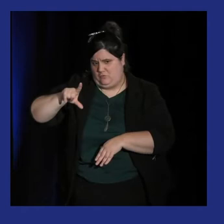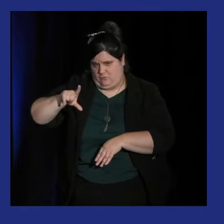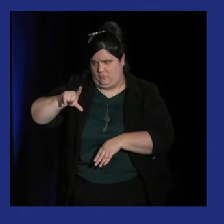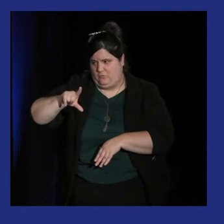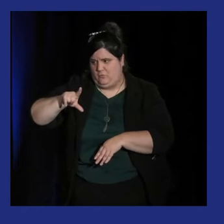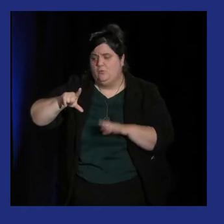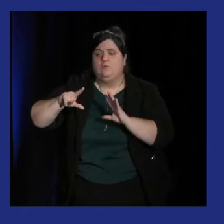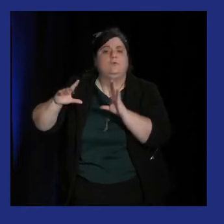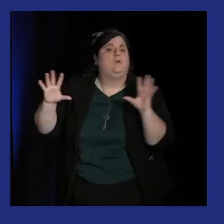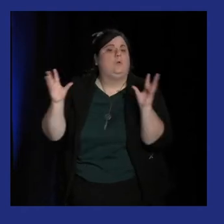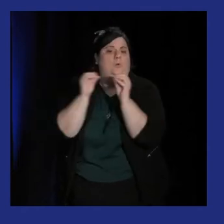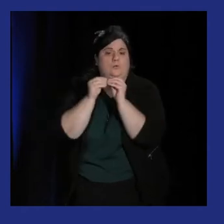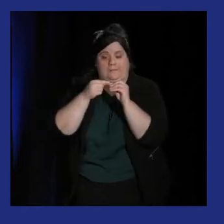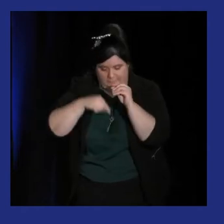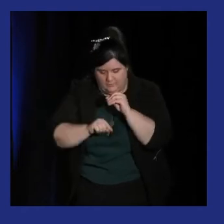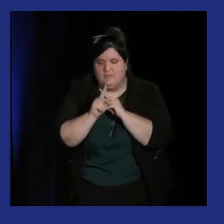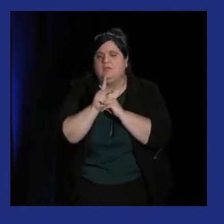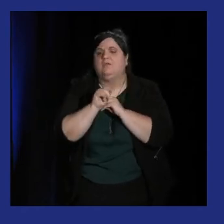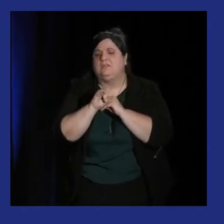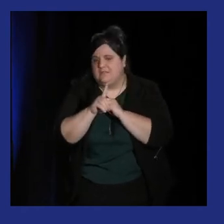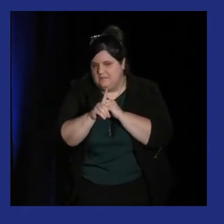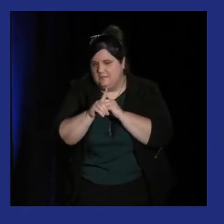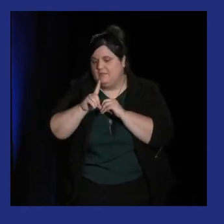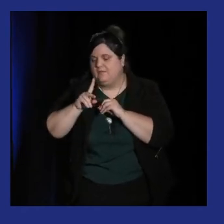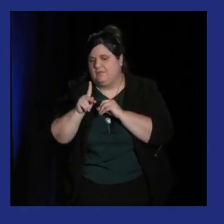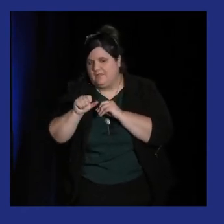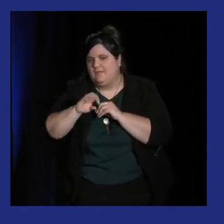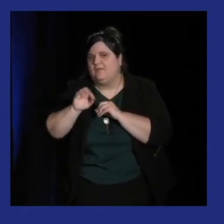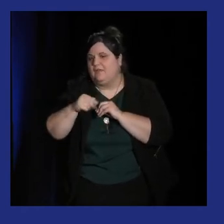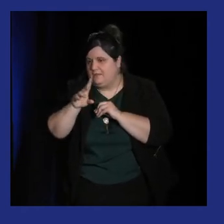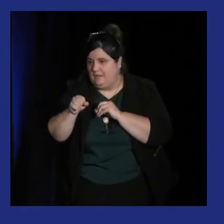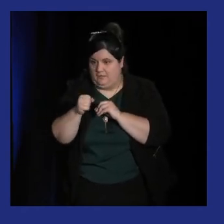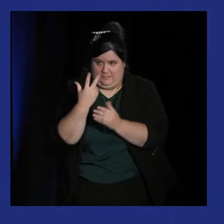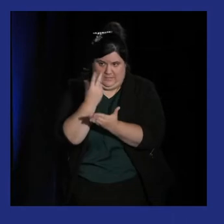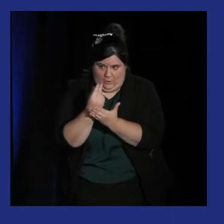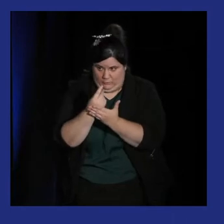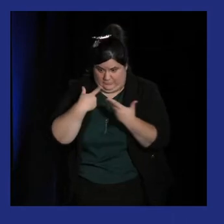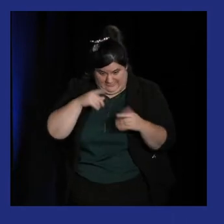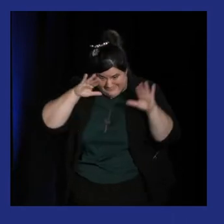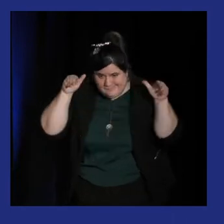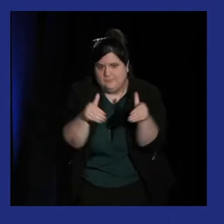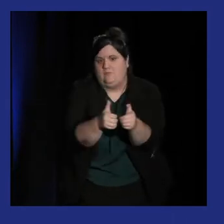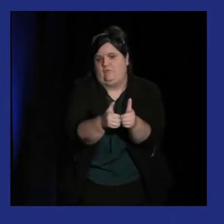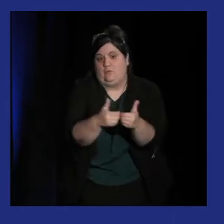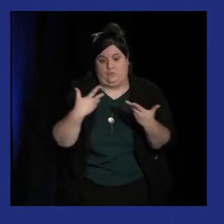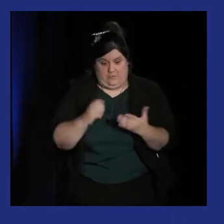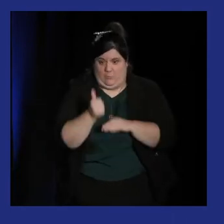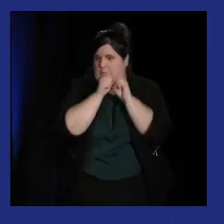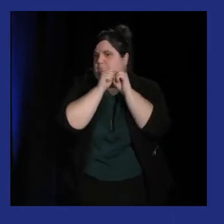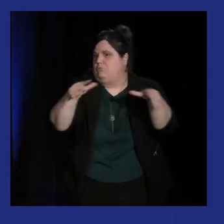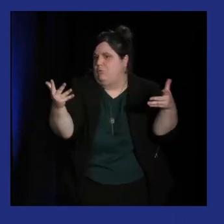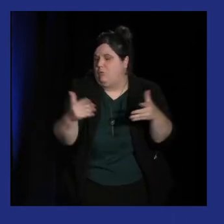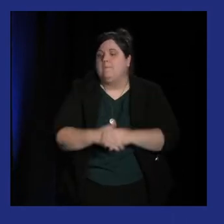sous label kit katana record civil est vraiment spécialisé dans le jeu vidéo et dont le premier fait d'arme a été l'édition de la bande originale de